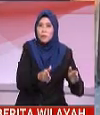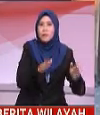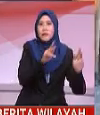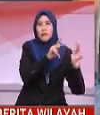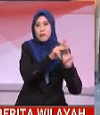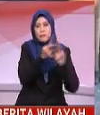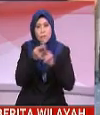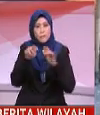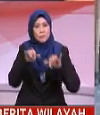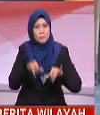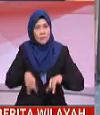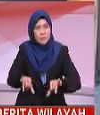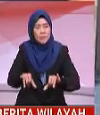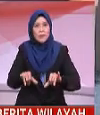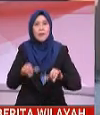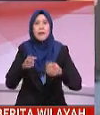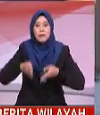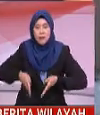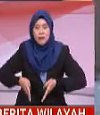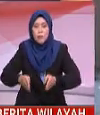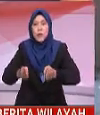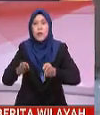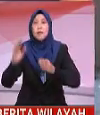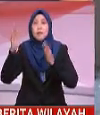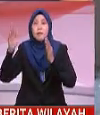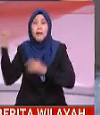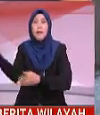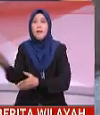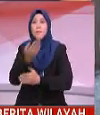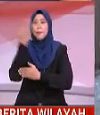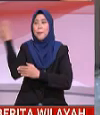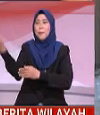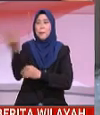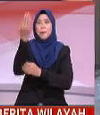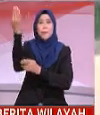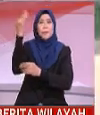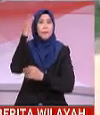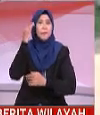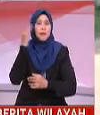kampung tersebut merupakan laluan kepala angin.